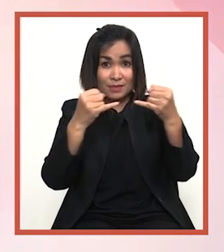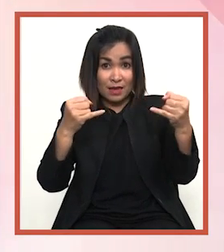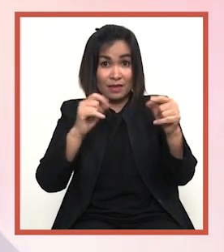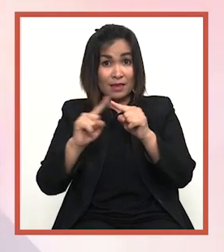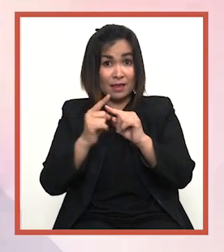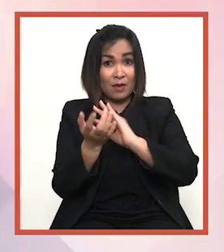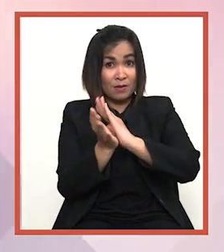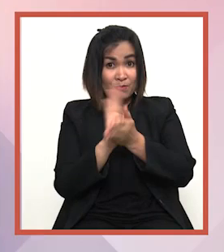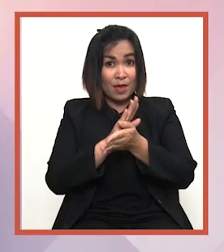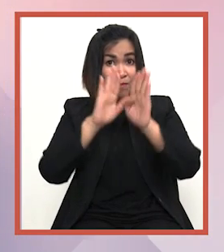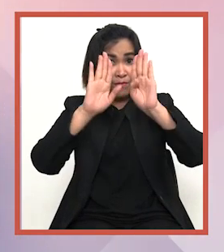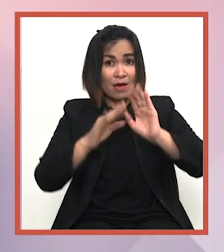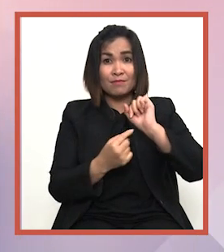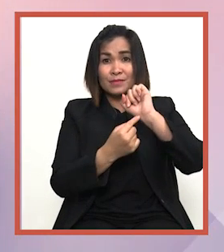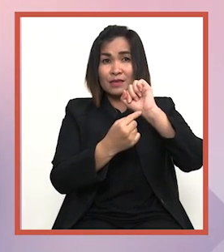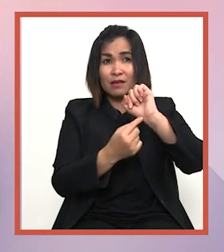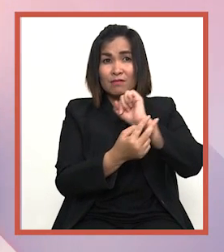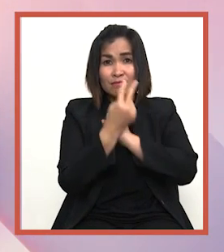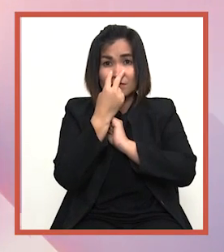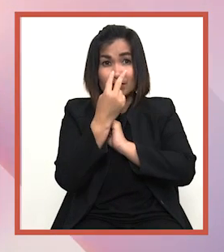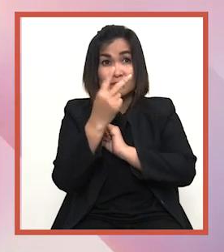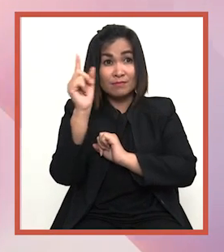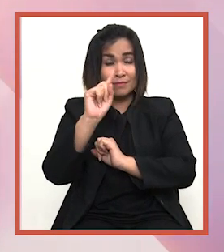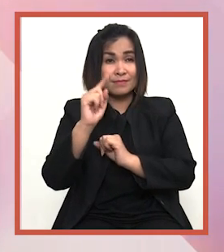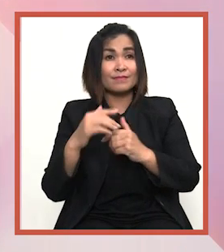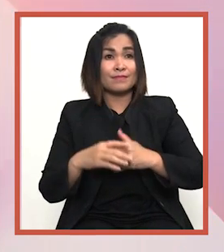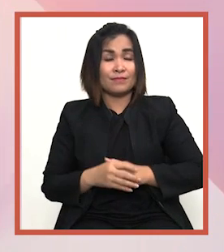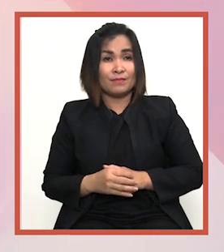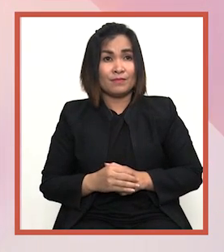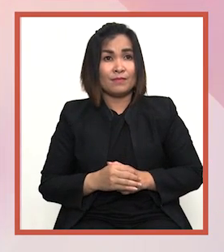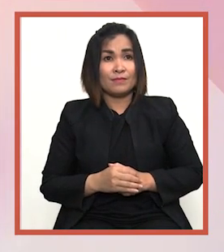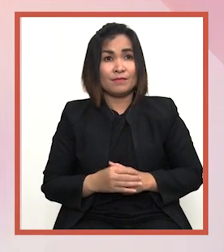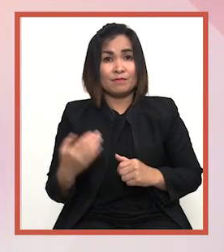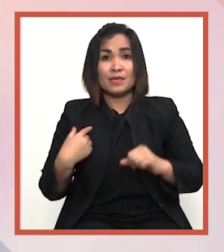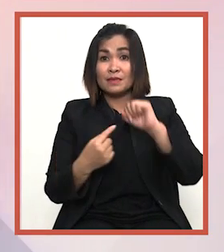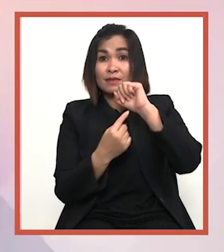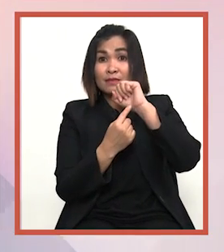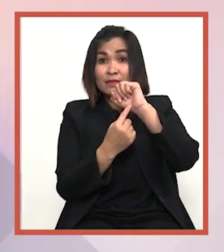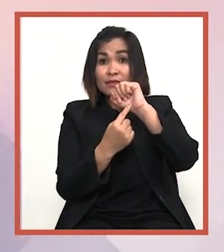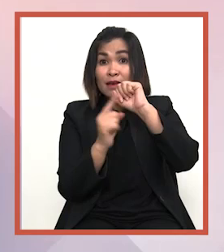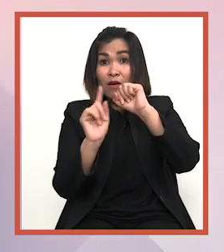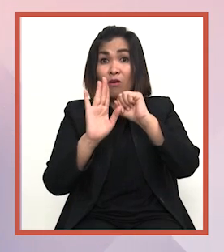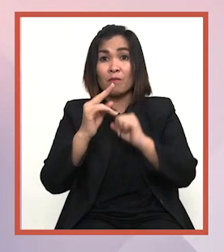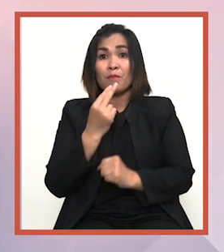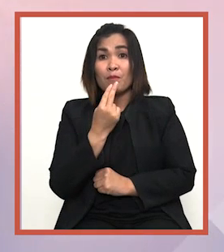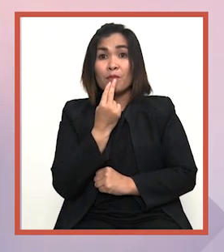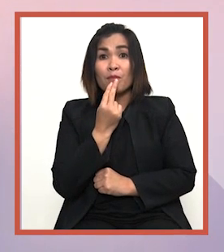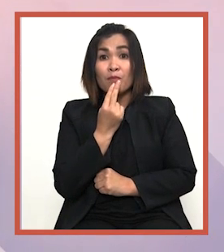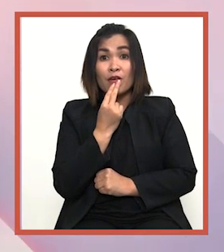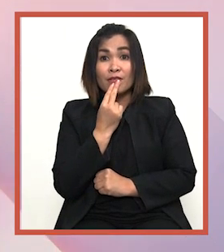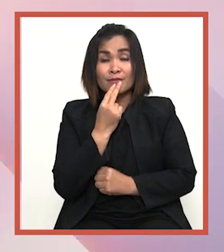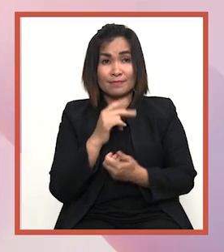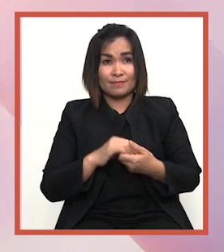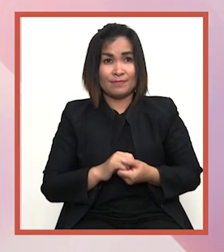าการเขียนแบบนะครับนักเรียนก็จะสังเกตเห็นนะครับสัญลักษณ์ของแบตเตอรี่สั